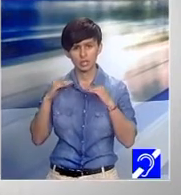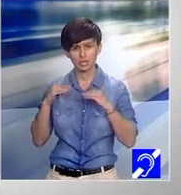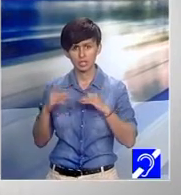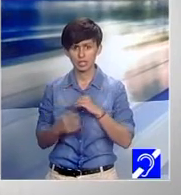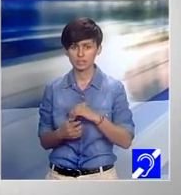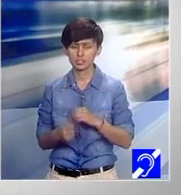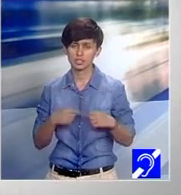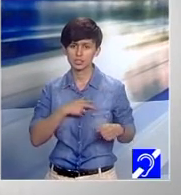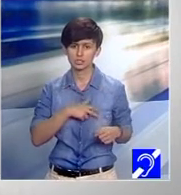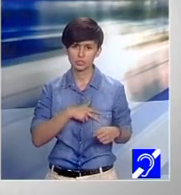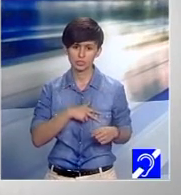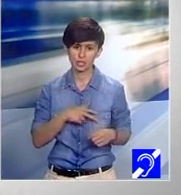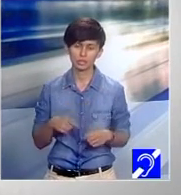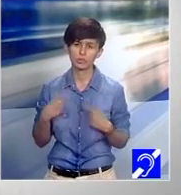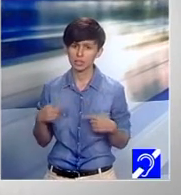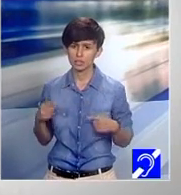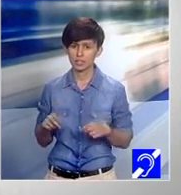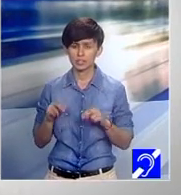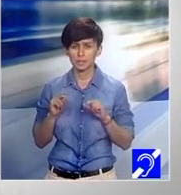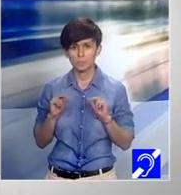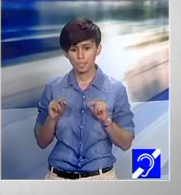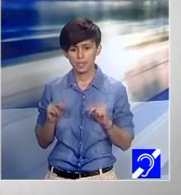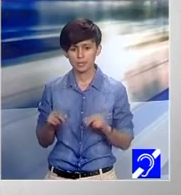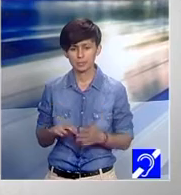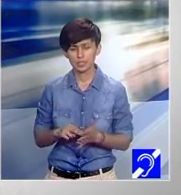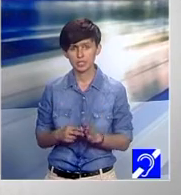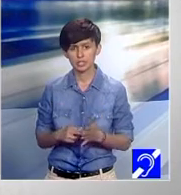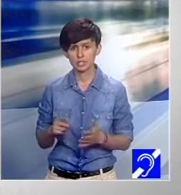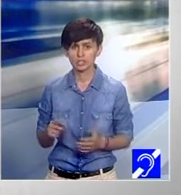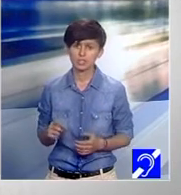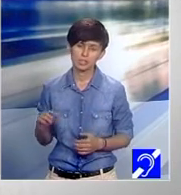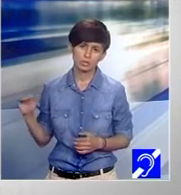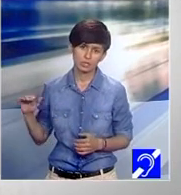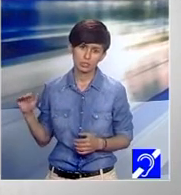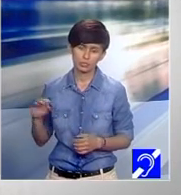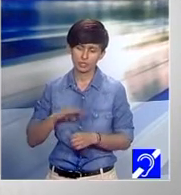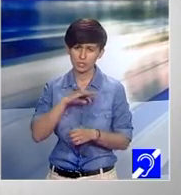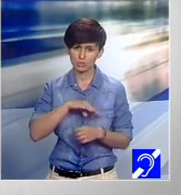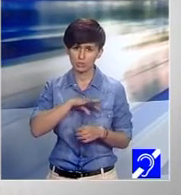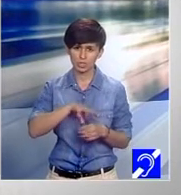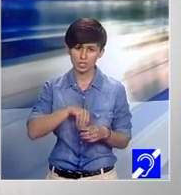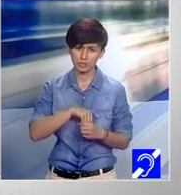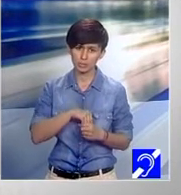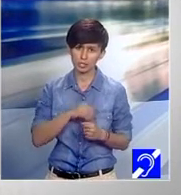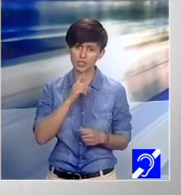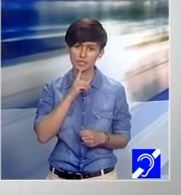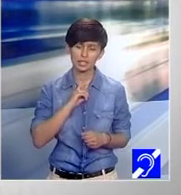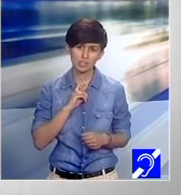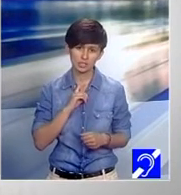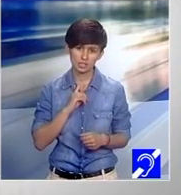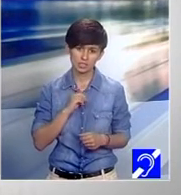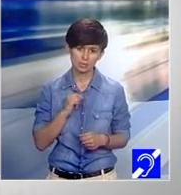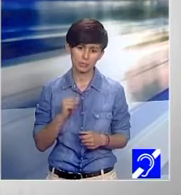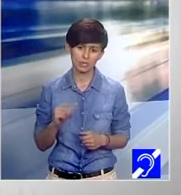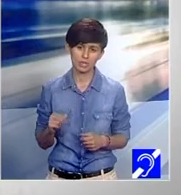nu înseamnă că un copil care este dintr-o familie, să zic, obișnuită, să nu spun de la țară, că la țară sunt oameni foarte isteți,